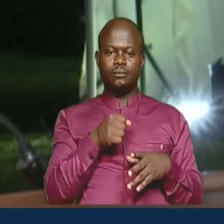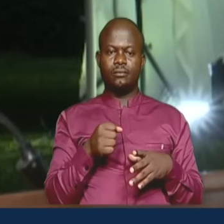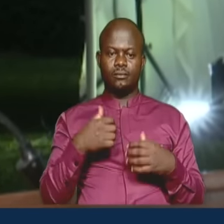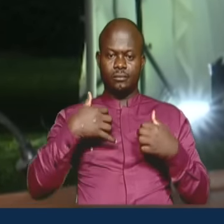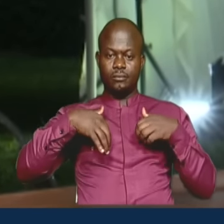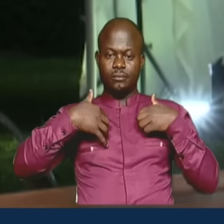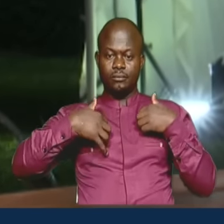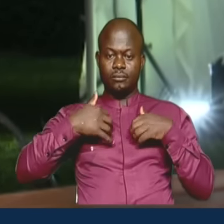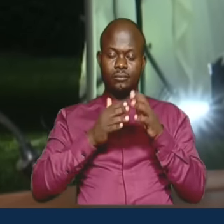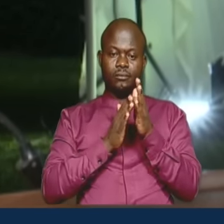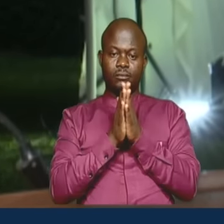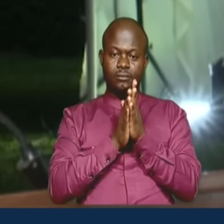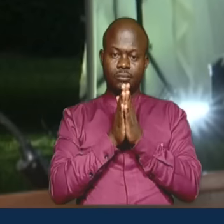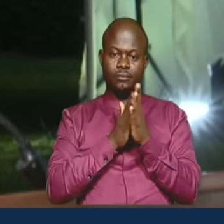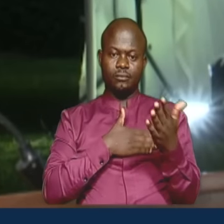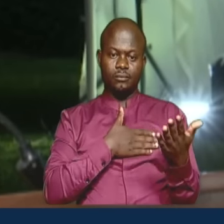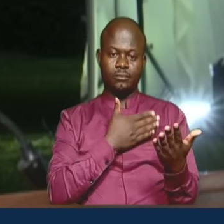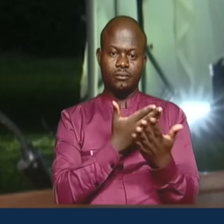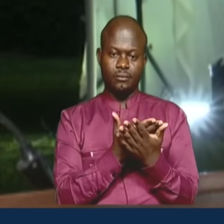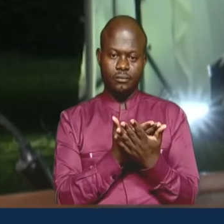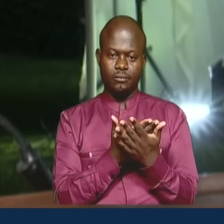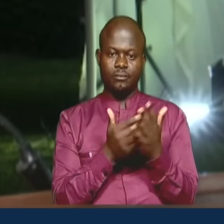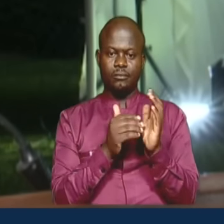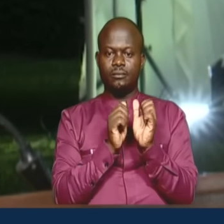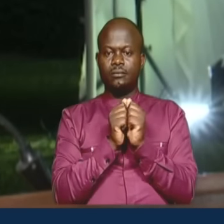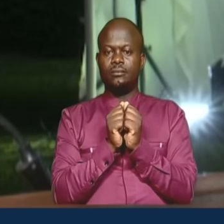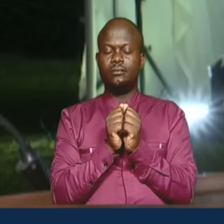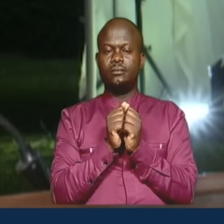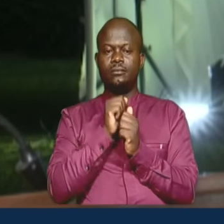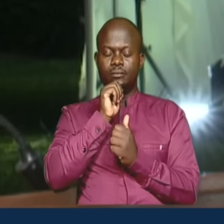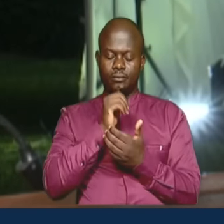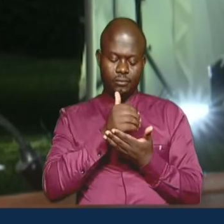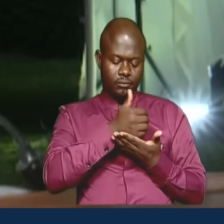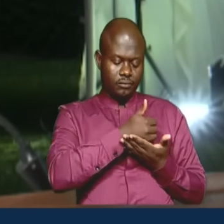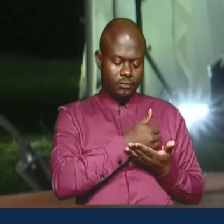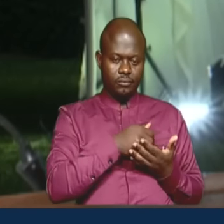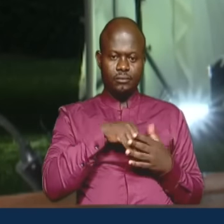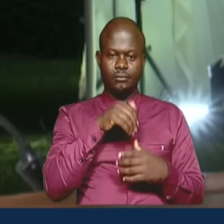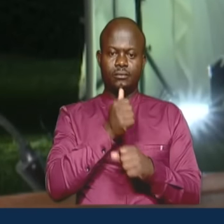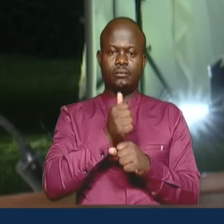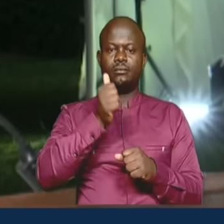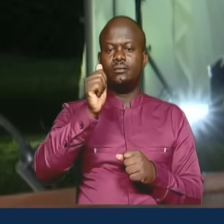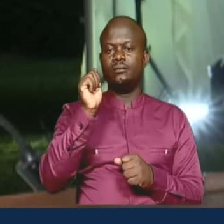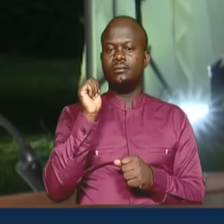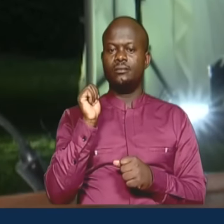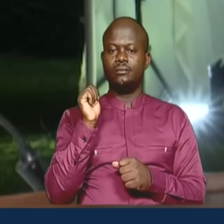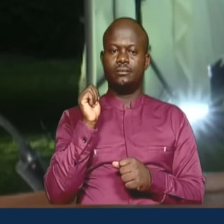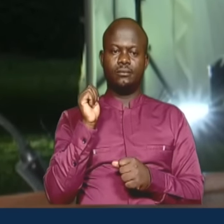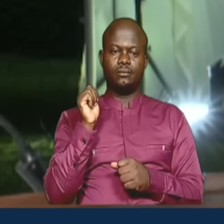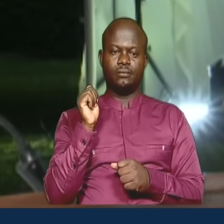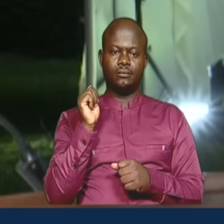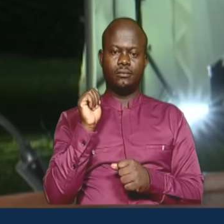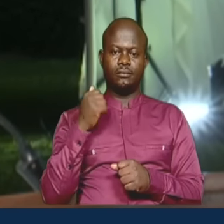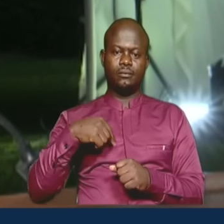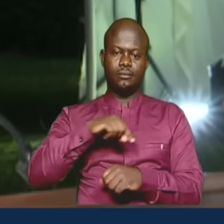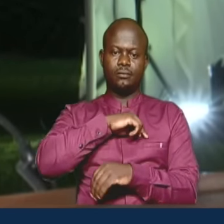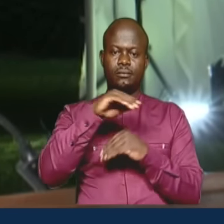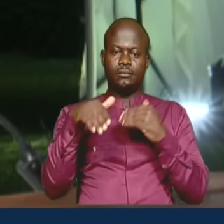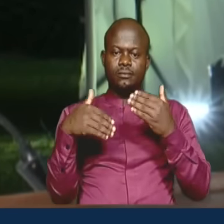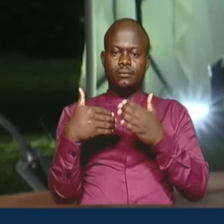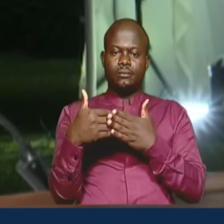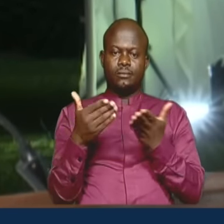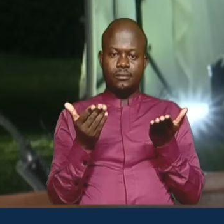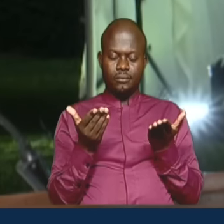umurava, ubwitange no kutizigama byabaranze mu kazi kanyu. Igihe mumaze